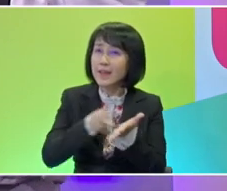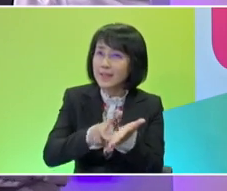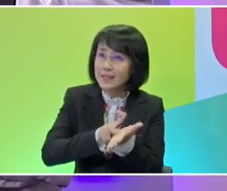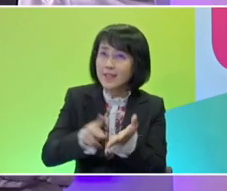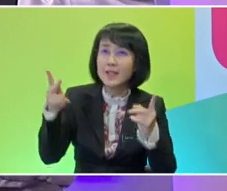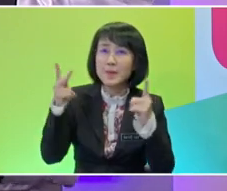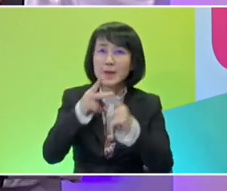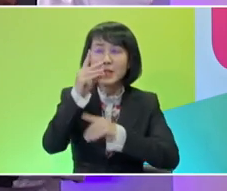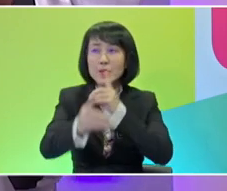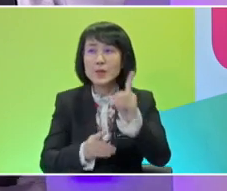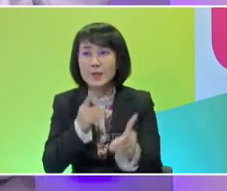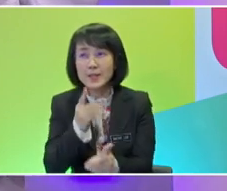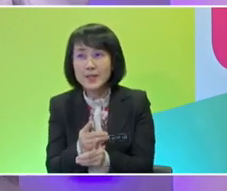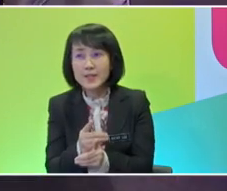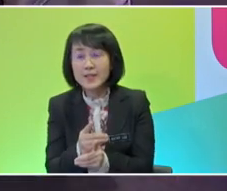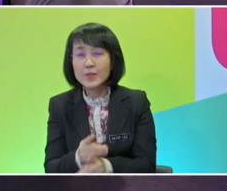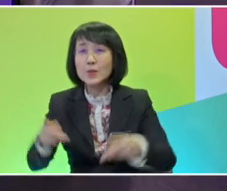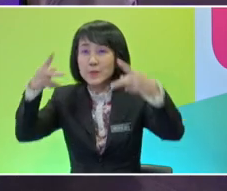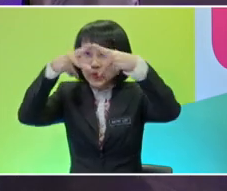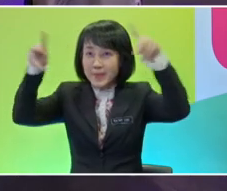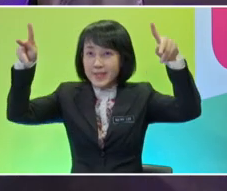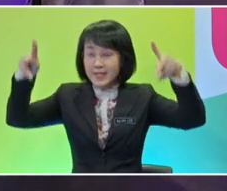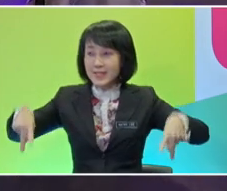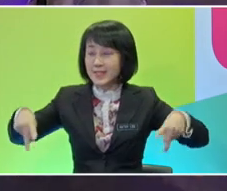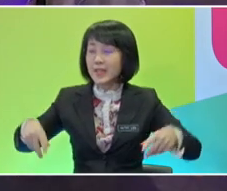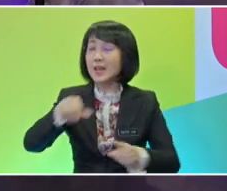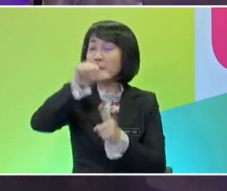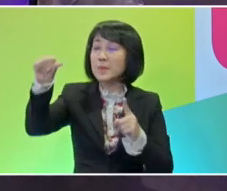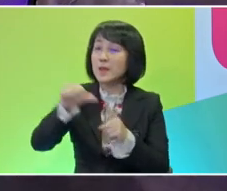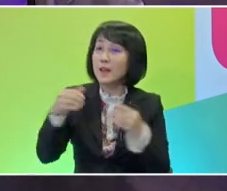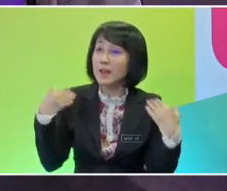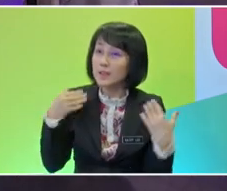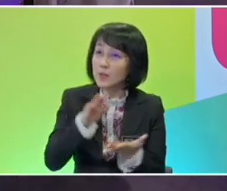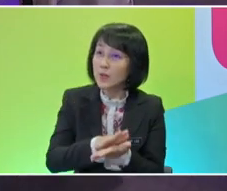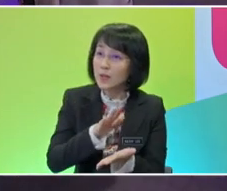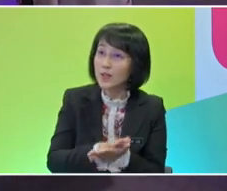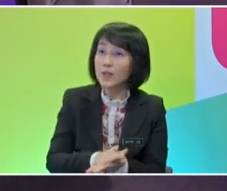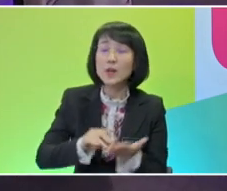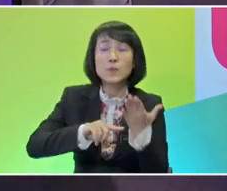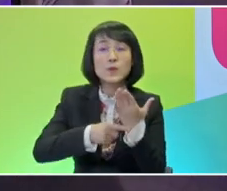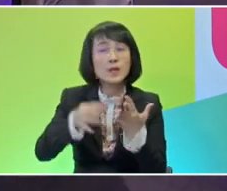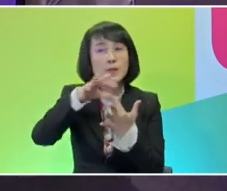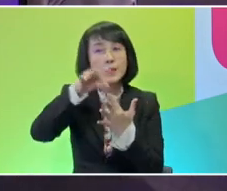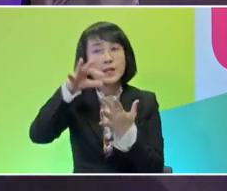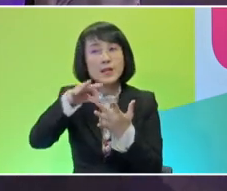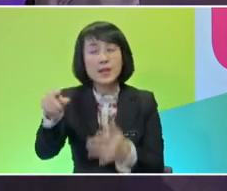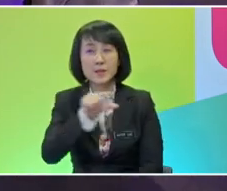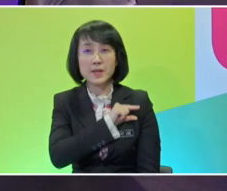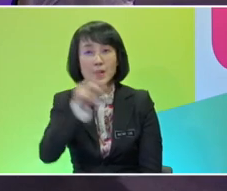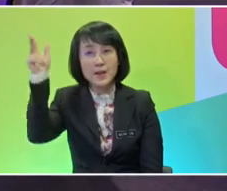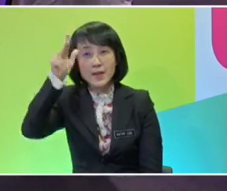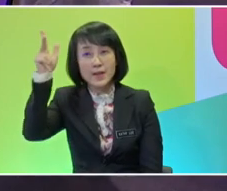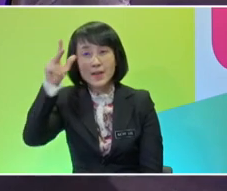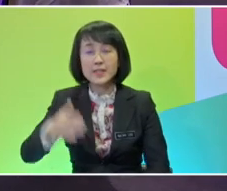yaitu pemeriksaan aku bila ada hadis sekolah tadi mulih nak pilih pegawai kerajaan mulai